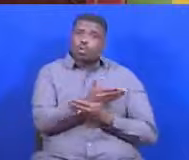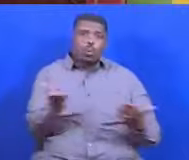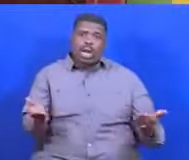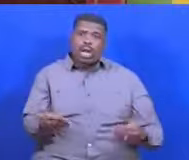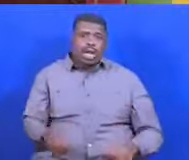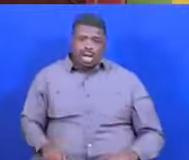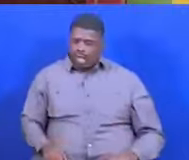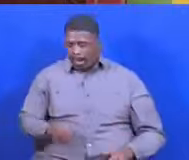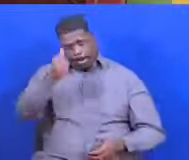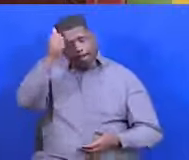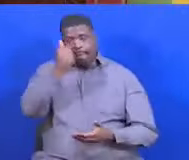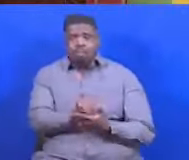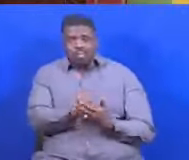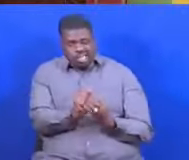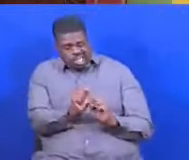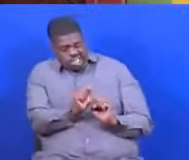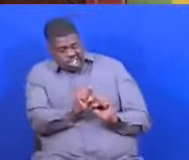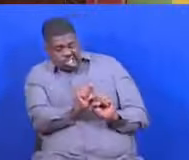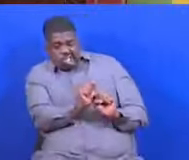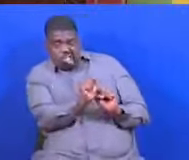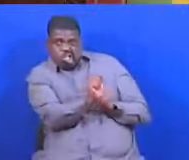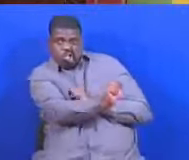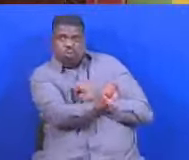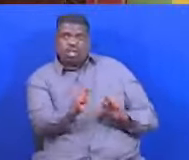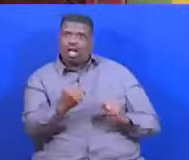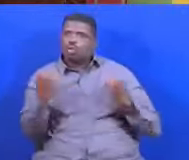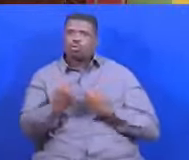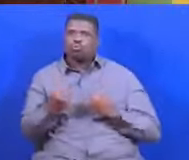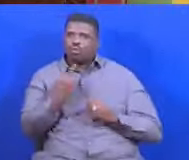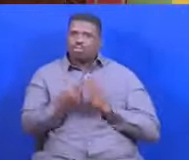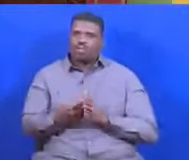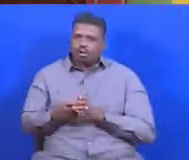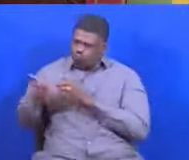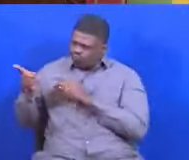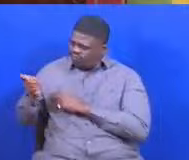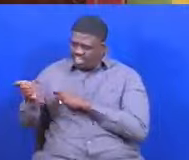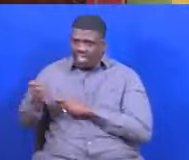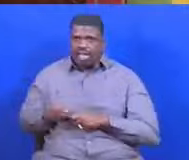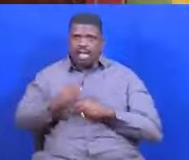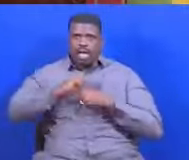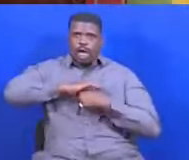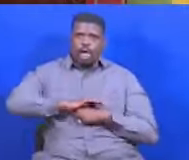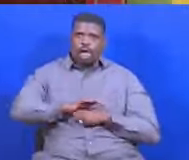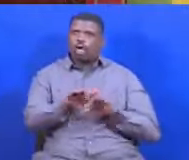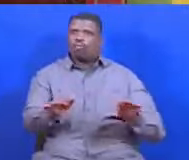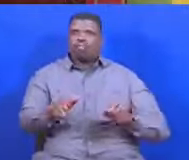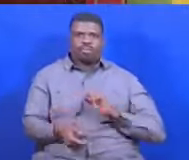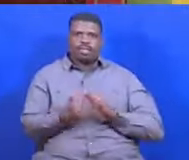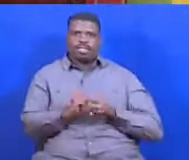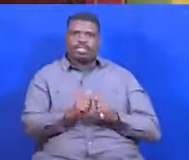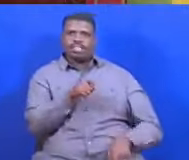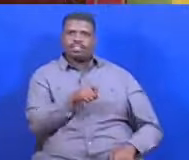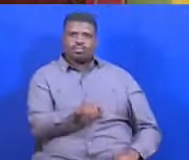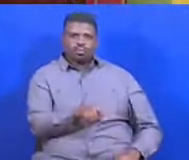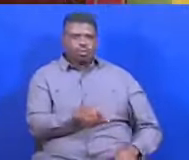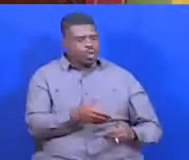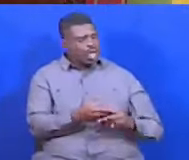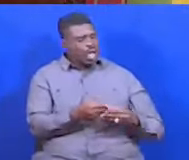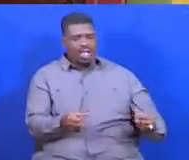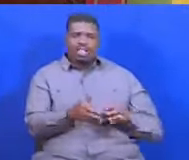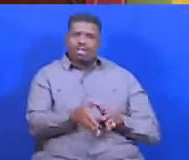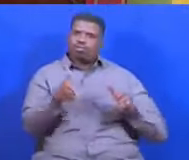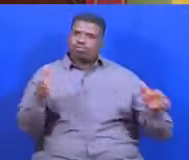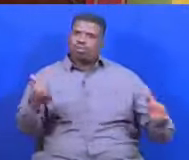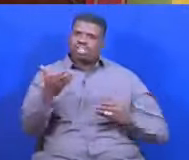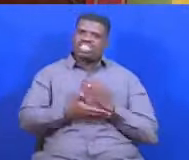maamuzi kwa majanga hayo. Matatizo kama COVID, vita Ukraine ni matatizo ambayo yalisababisha athari kubwa kwenye nchi